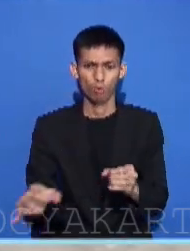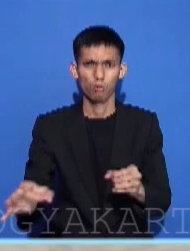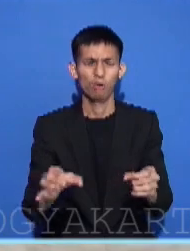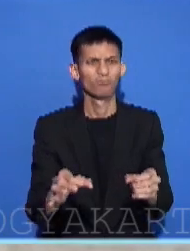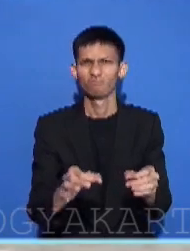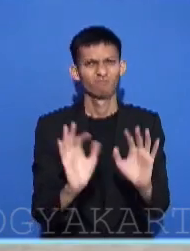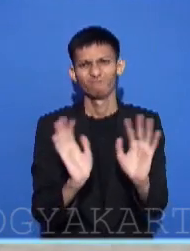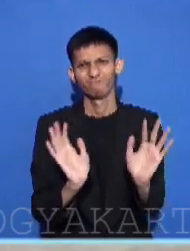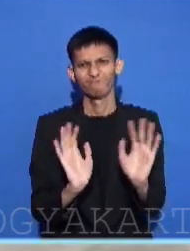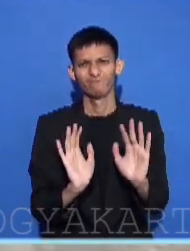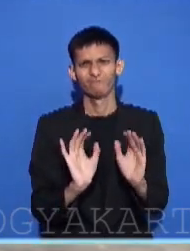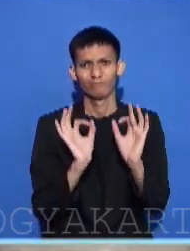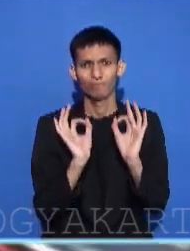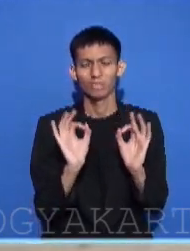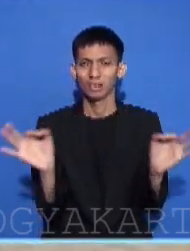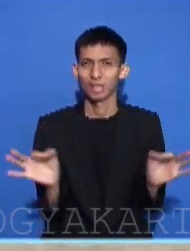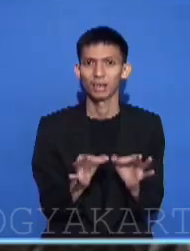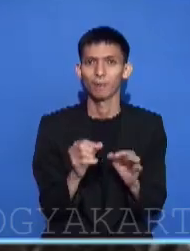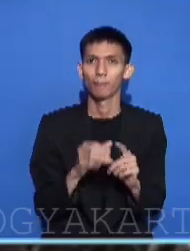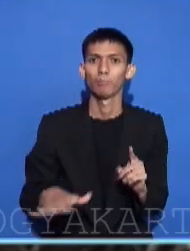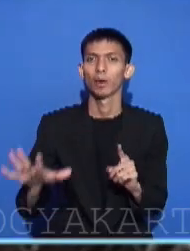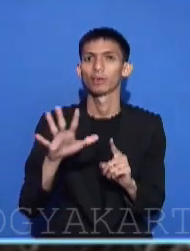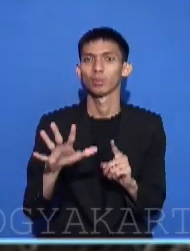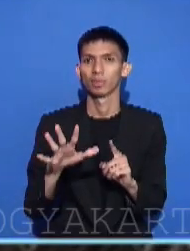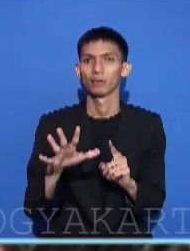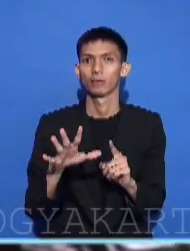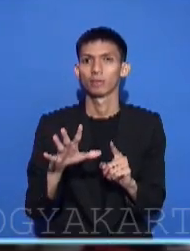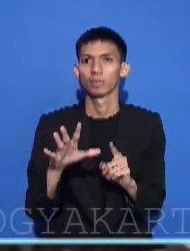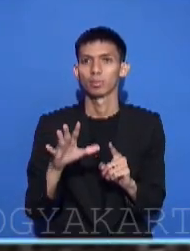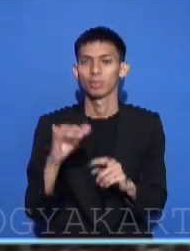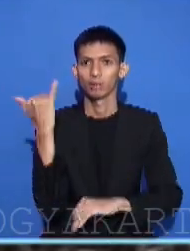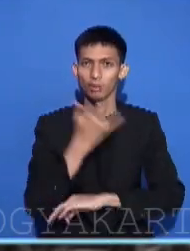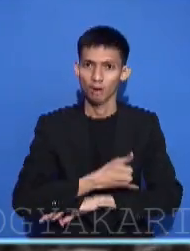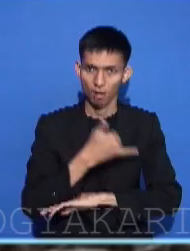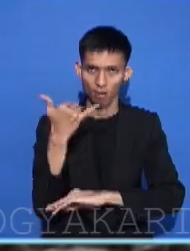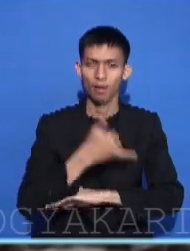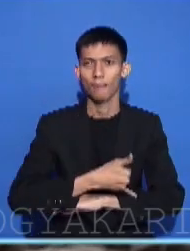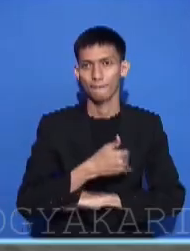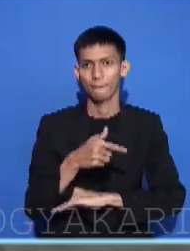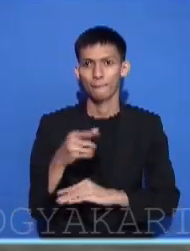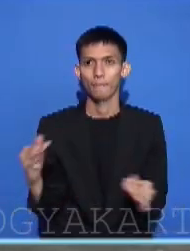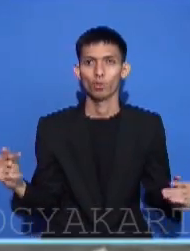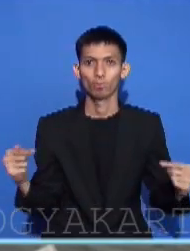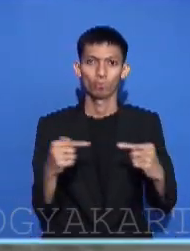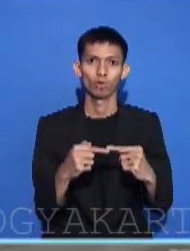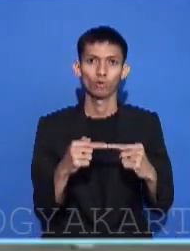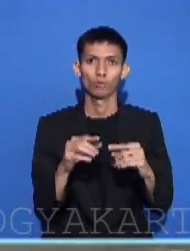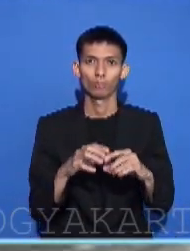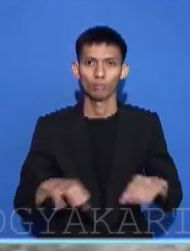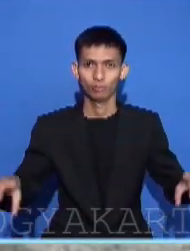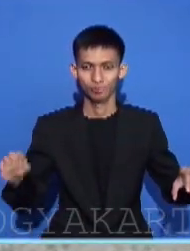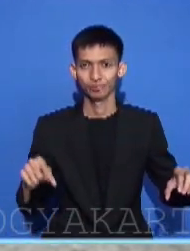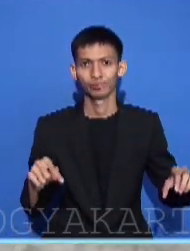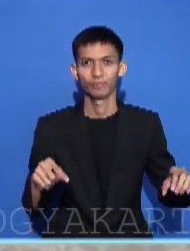berada tepat di sisi pantai serta kawasan sabuk hijau Bandara Yogyakarta International Airport jalur penghubung Pantai Glagah dan pantai sendiri